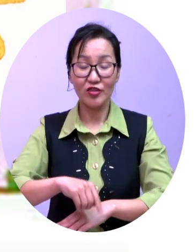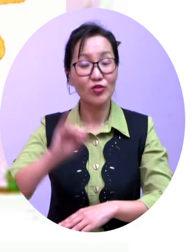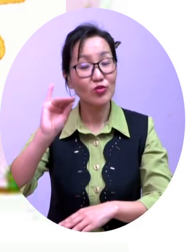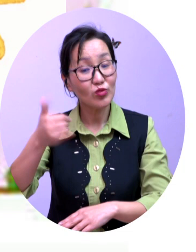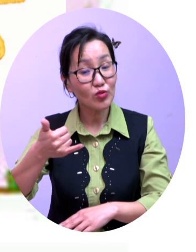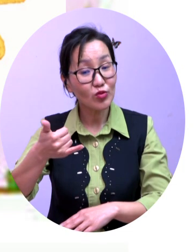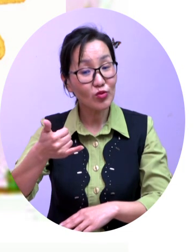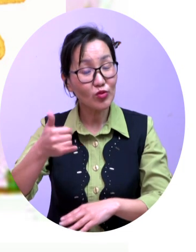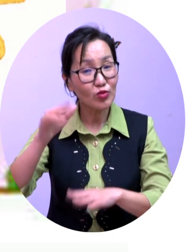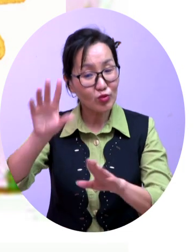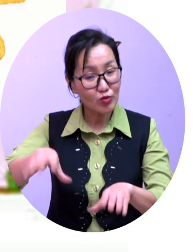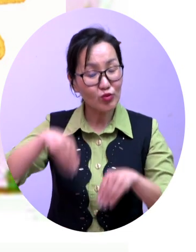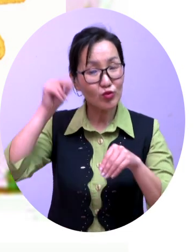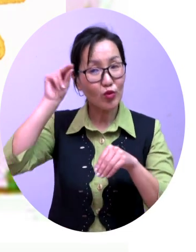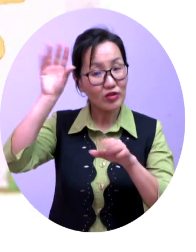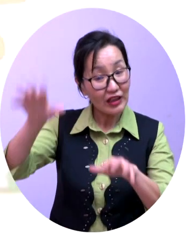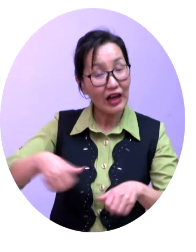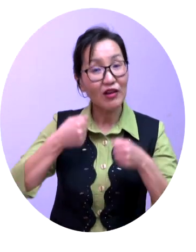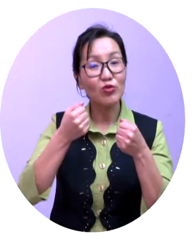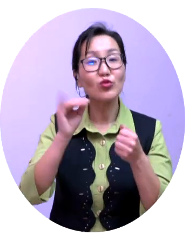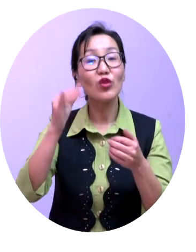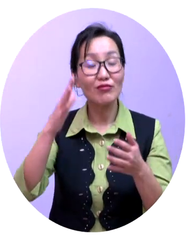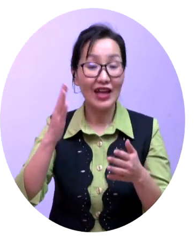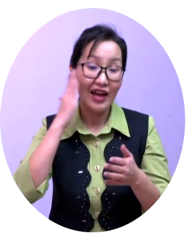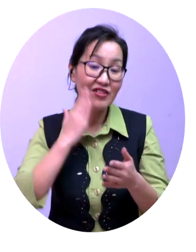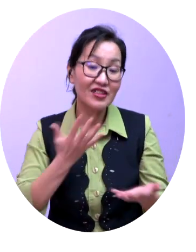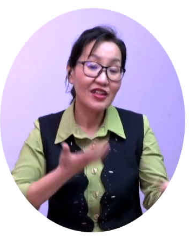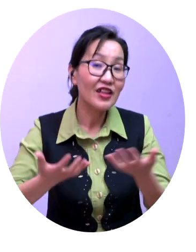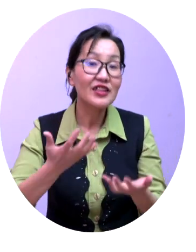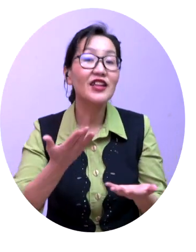юуг сургамж болгож авбаа? Ээж аваатайгаа ярилцаарай.